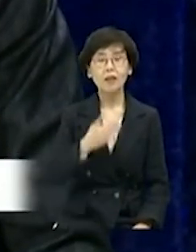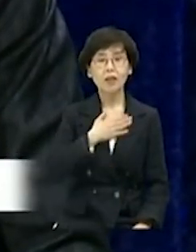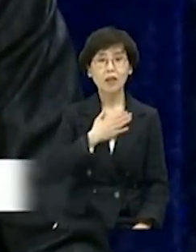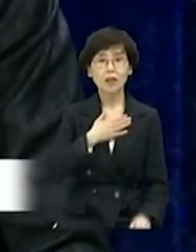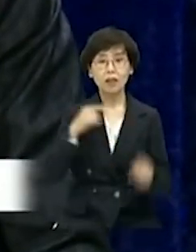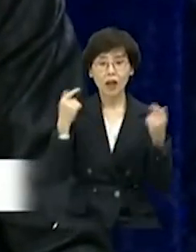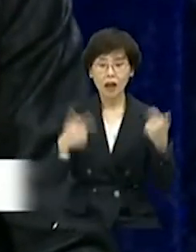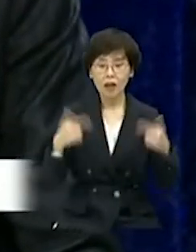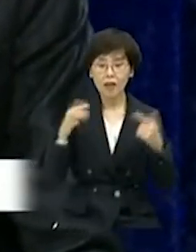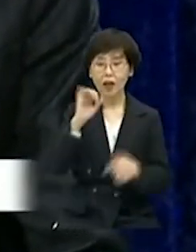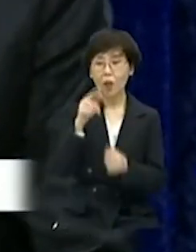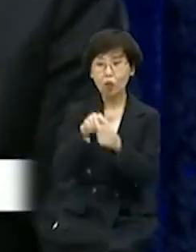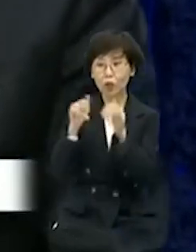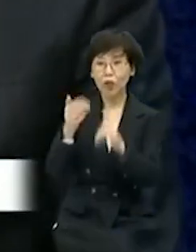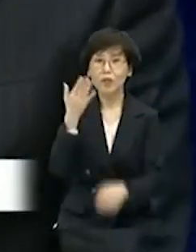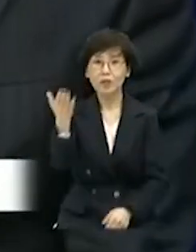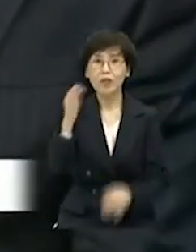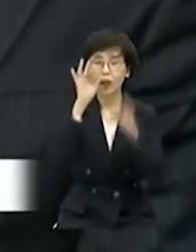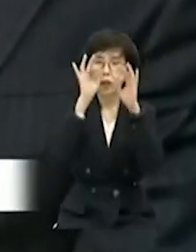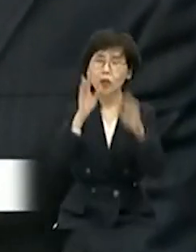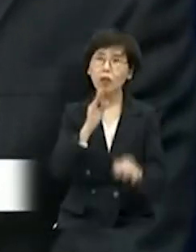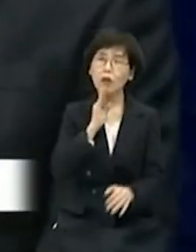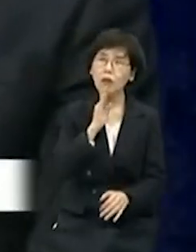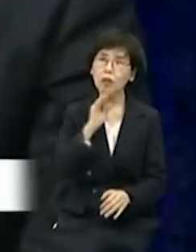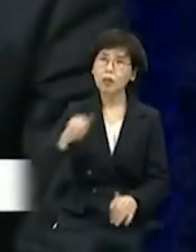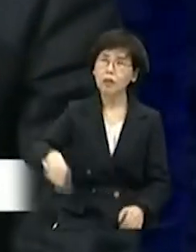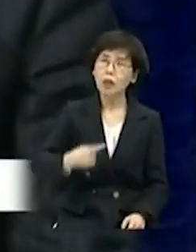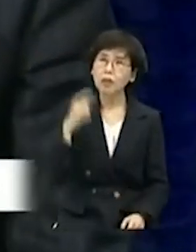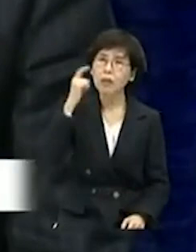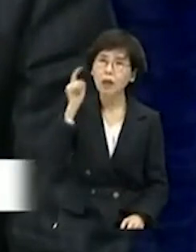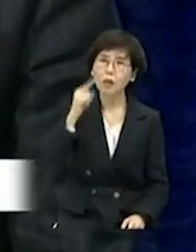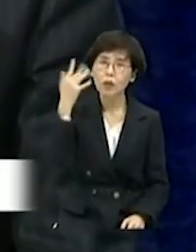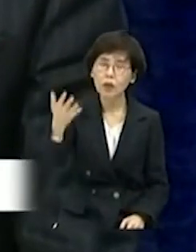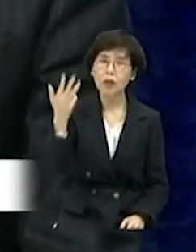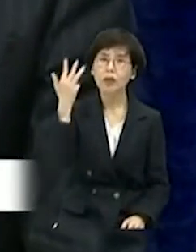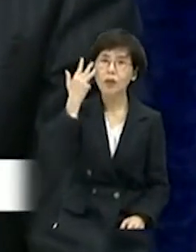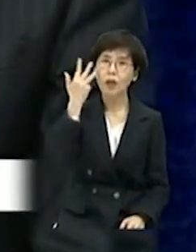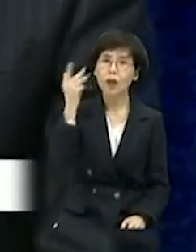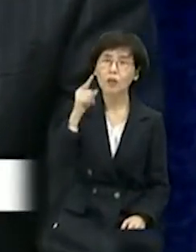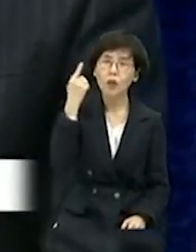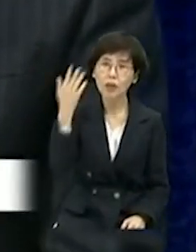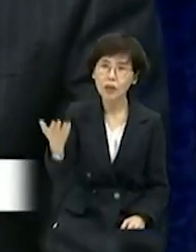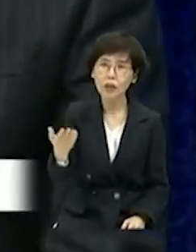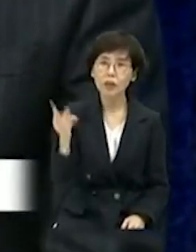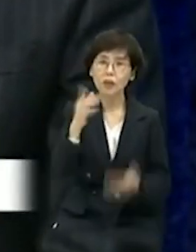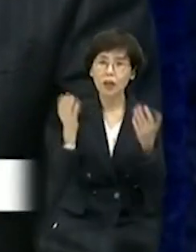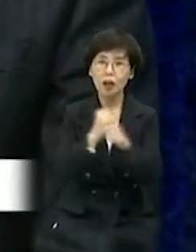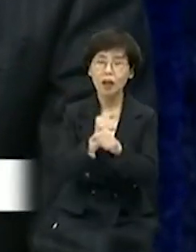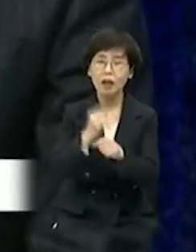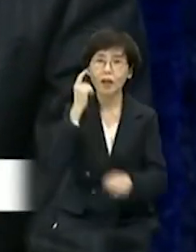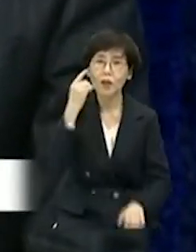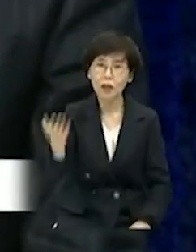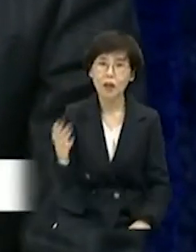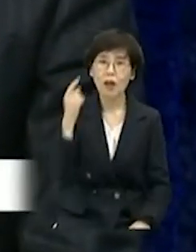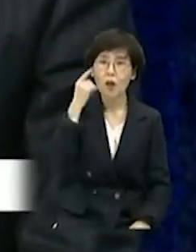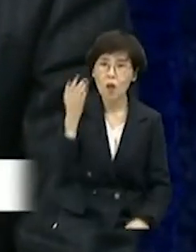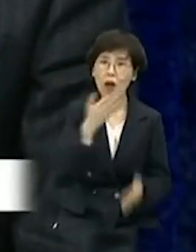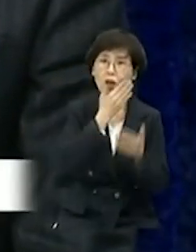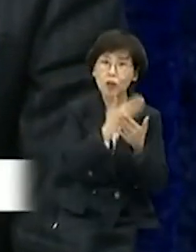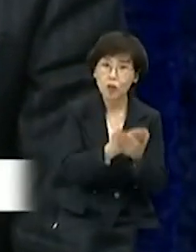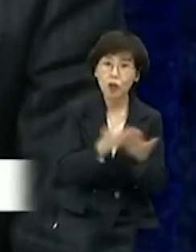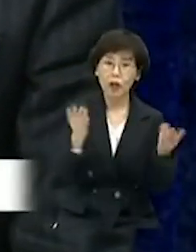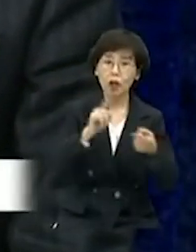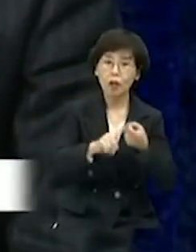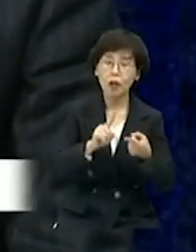저는 늘 오 후보를 보면서 과연 소신이 뭔지, 철학이 뭔지, 어떤 것을 하겠다는 것인지, 왜 중요한